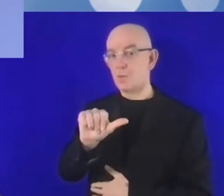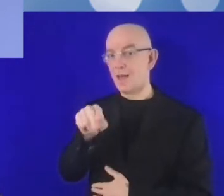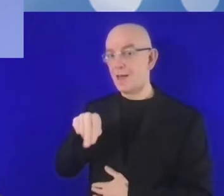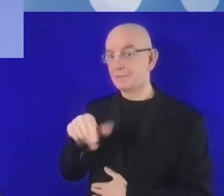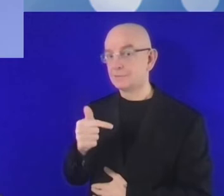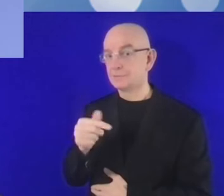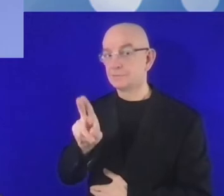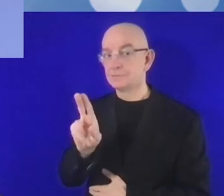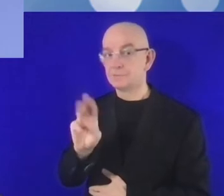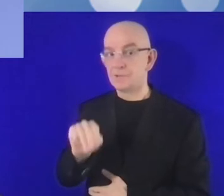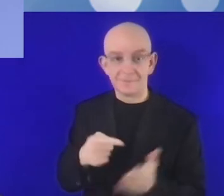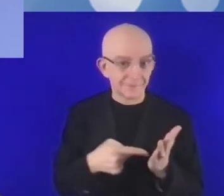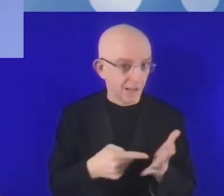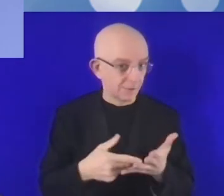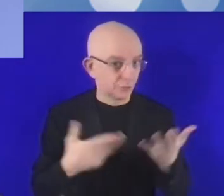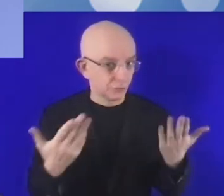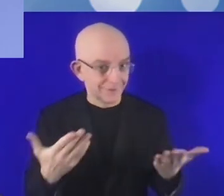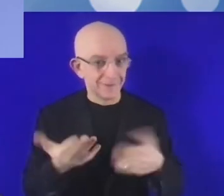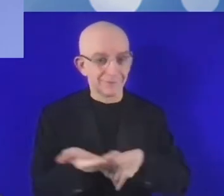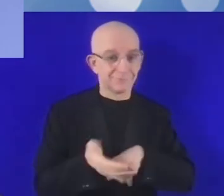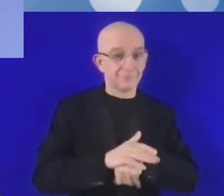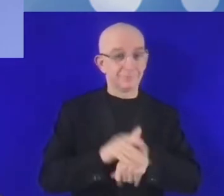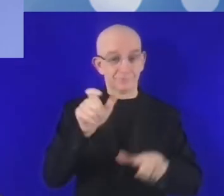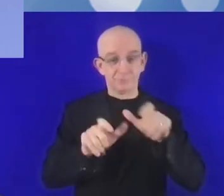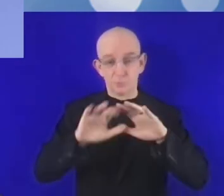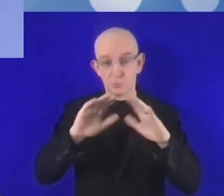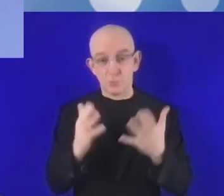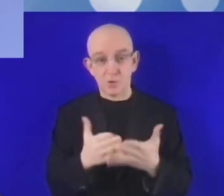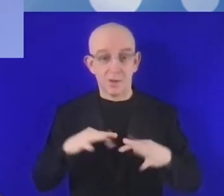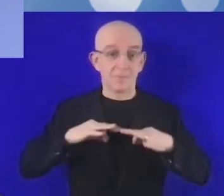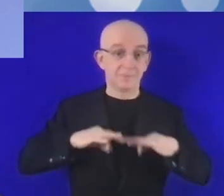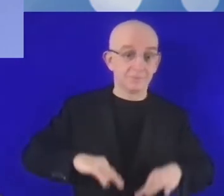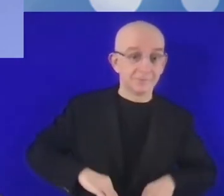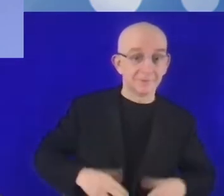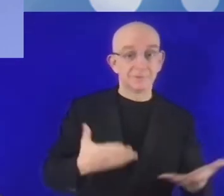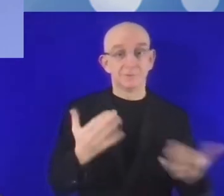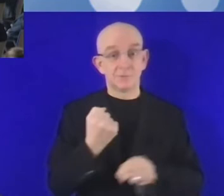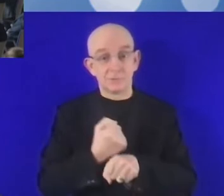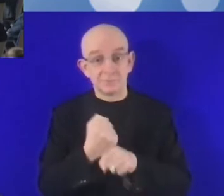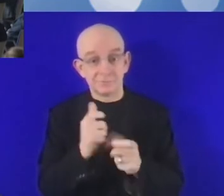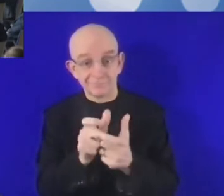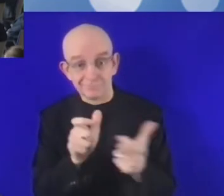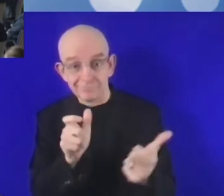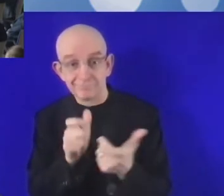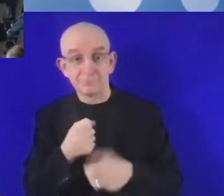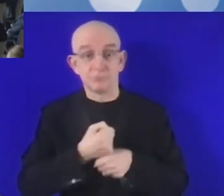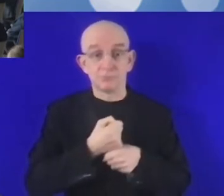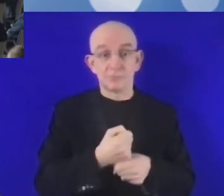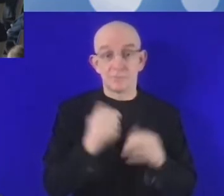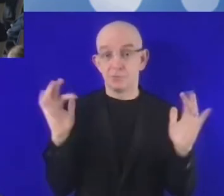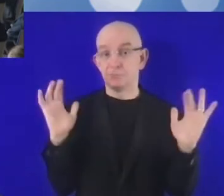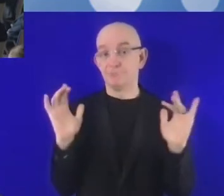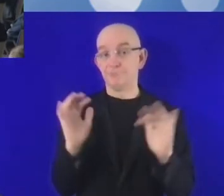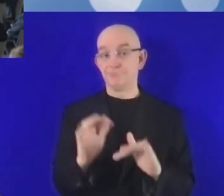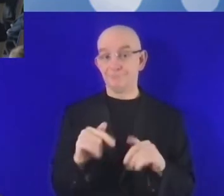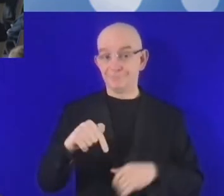des techniques du futur, des techniques basées sur la physique quantique, entre autres. Nous entendrons des entrepreneurs, des représentants du